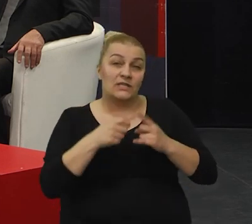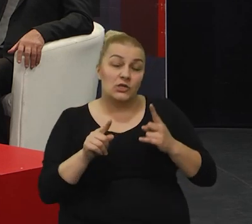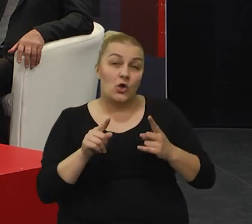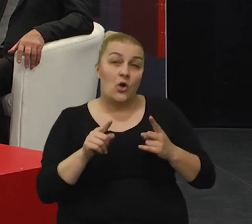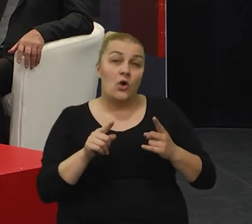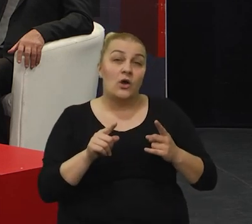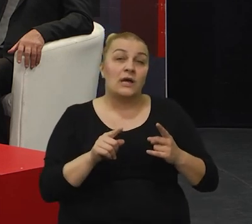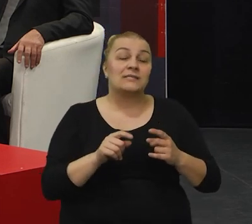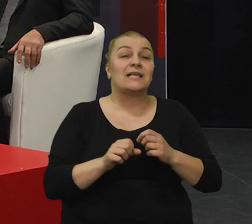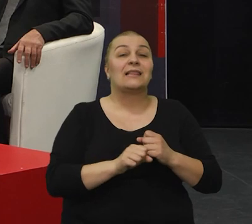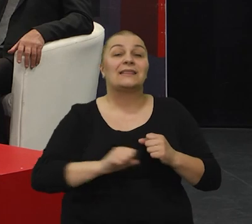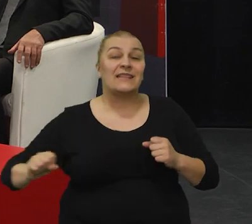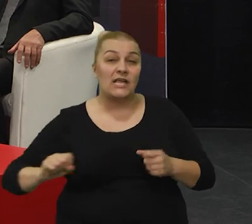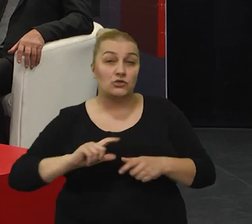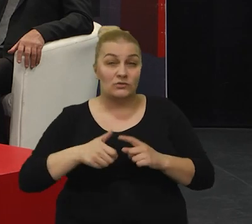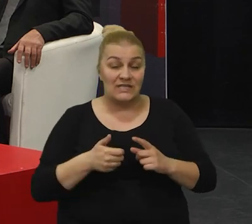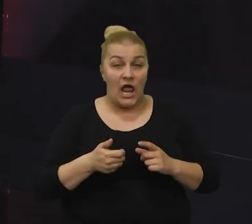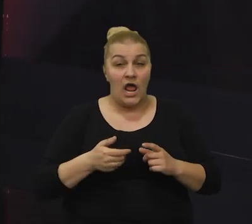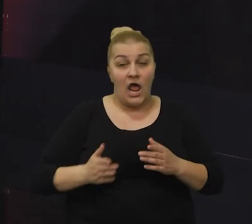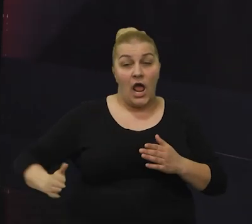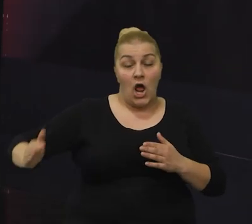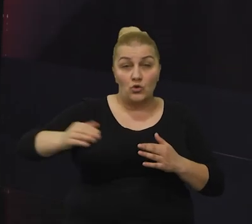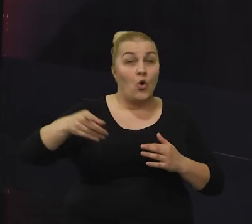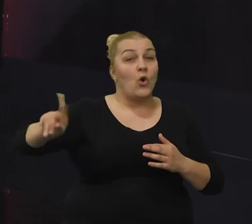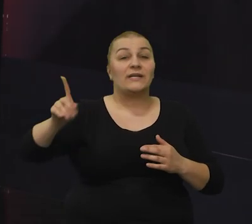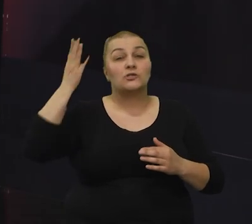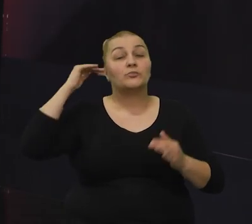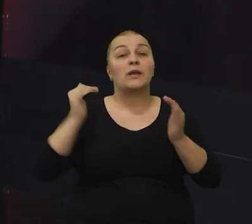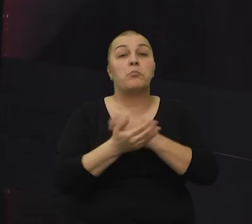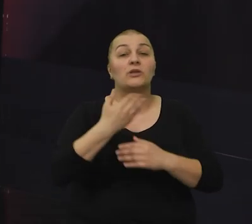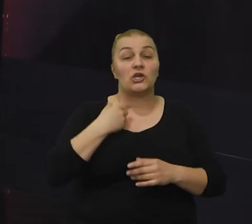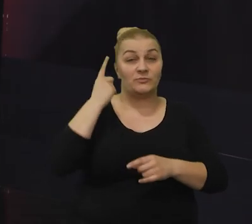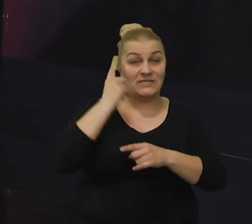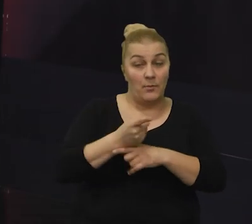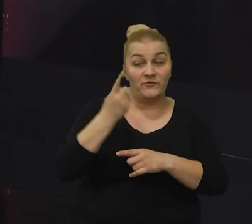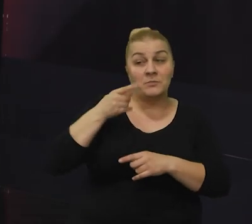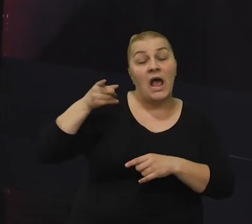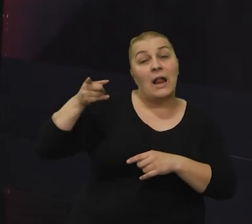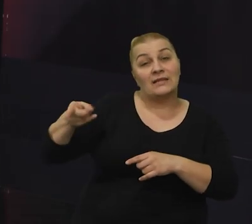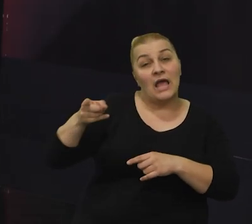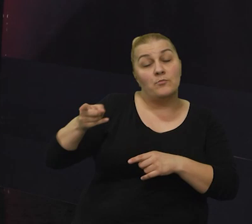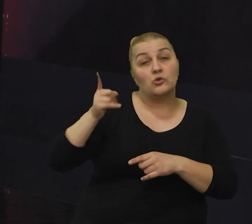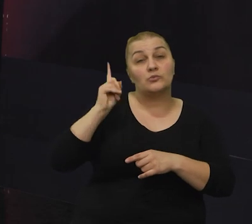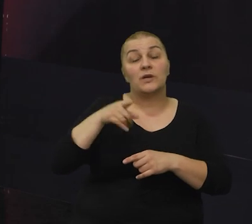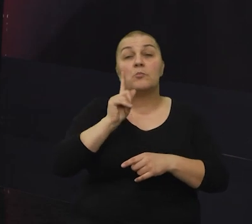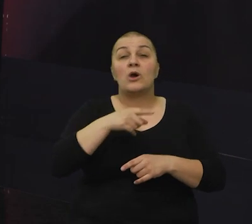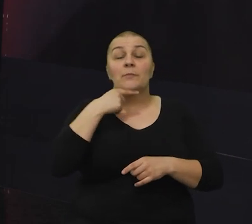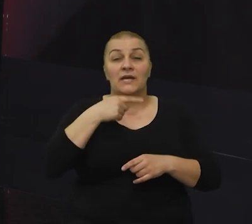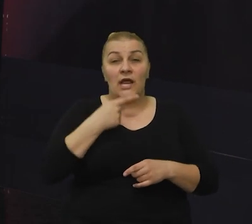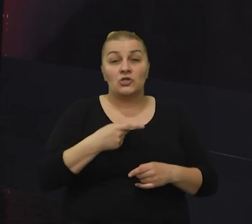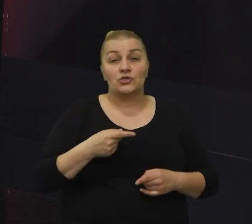faza. Za desnu stranu, one desna strana nisu bili pod našim zapovjedništvom, ali tamo su bili,